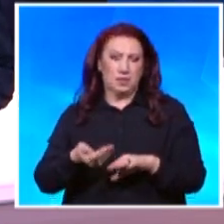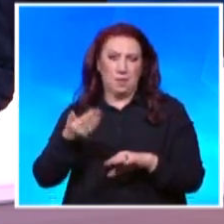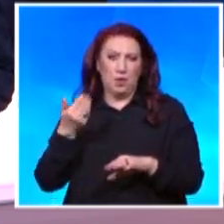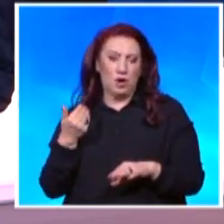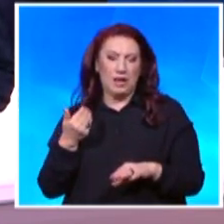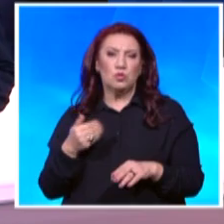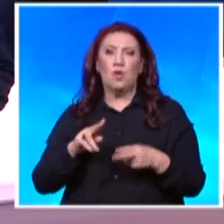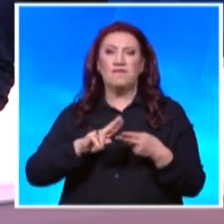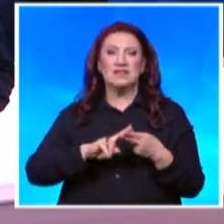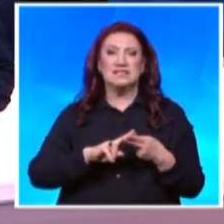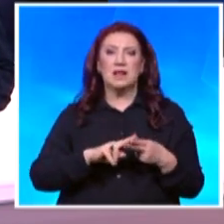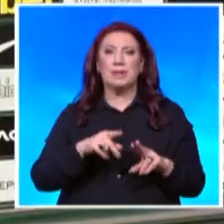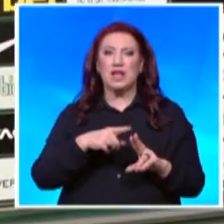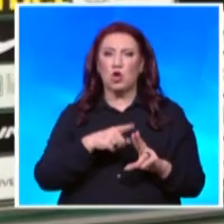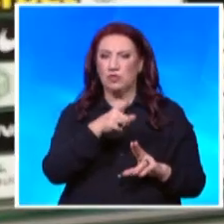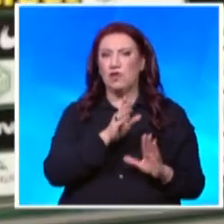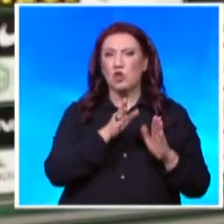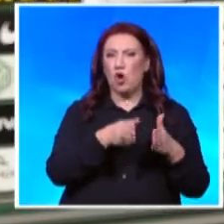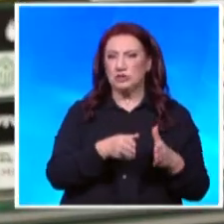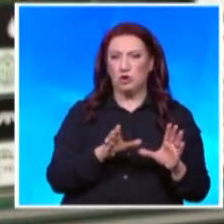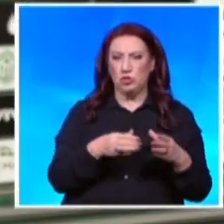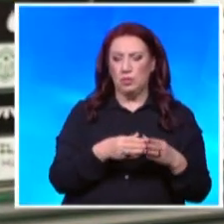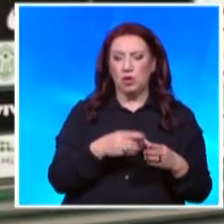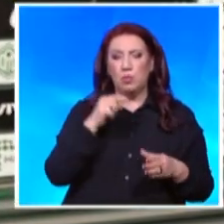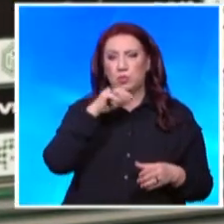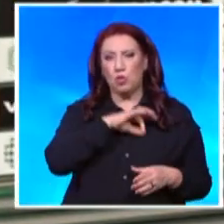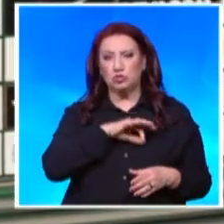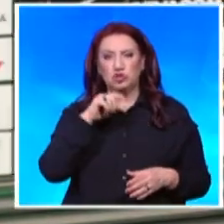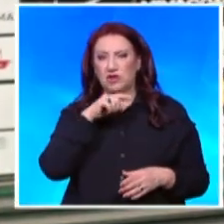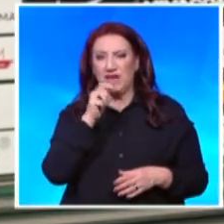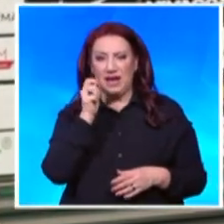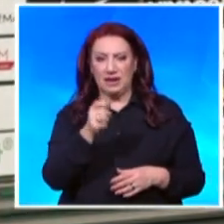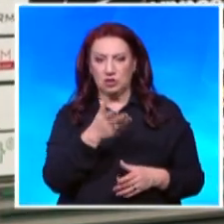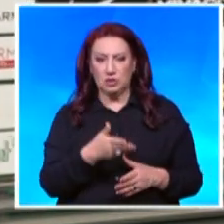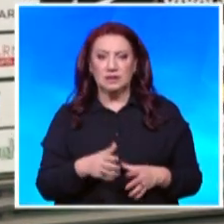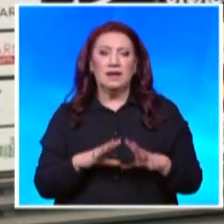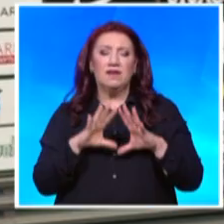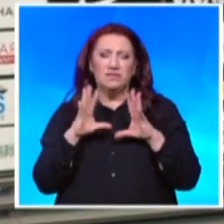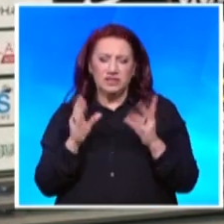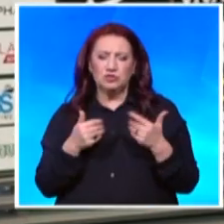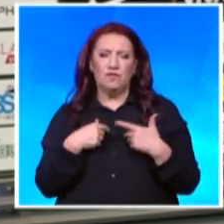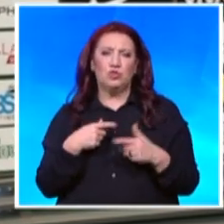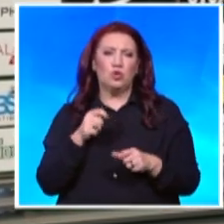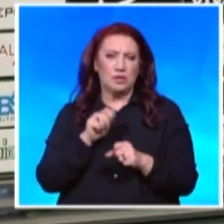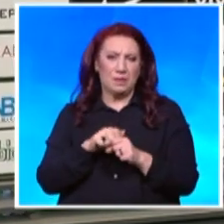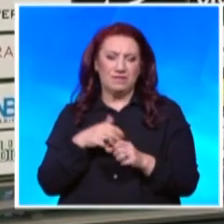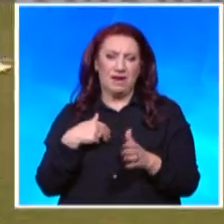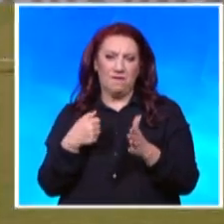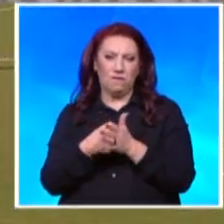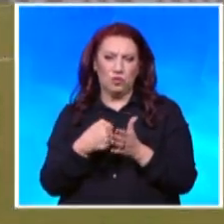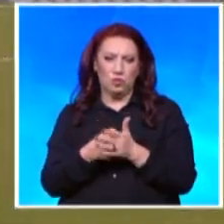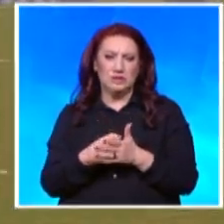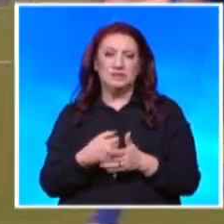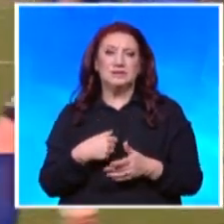получи червен картон. След всички тези усилия, които направиха футболистите, мисля, че заслужаваме поне да се